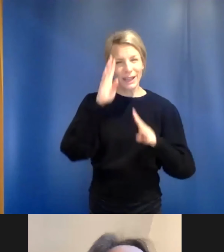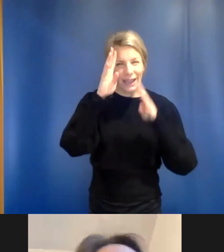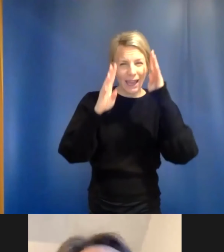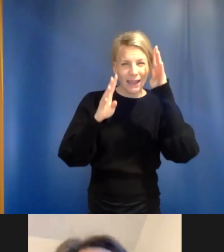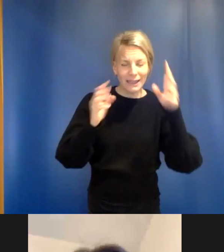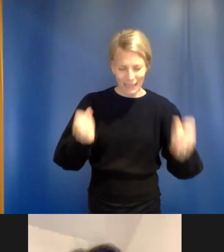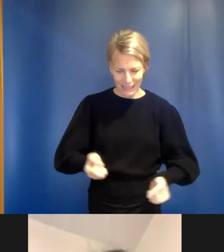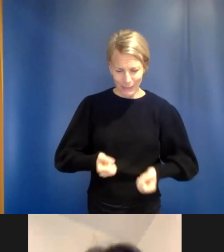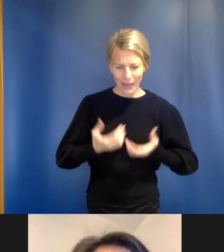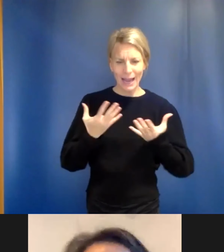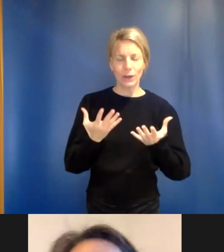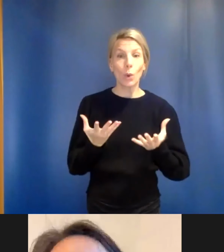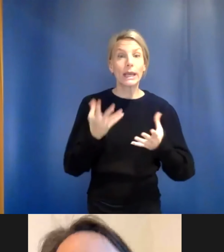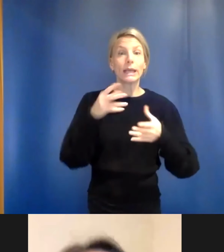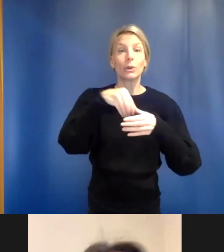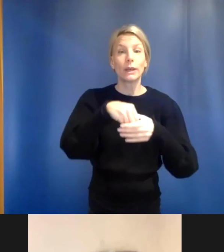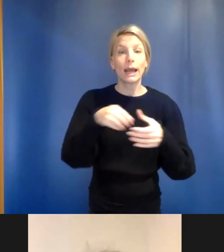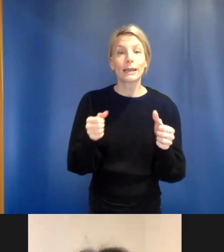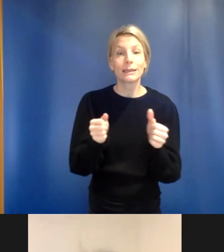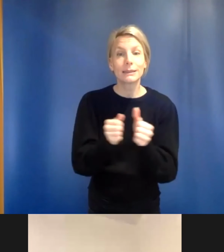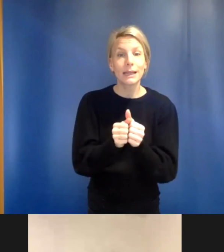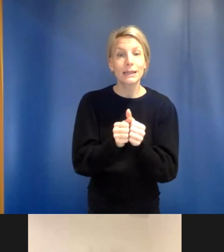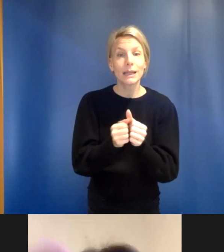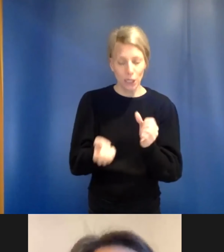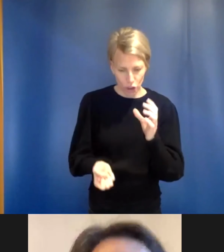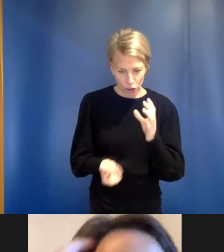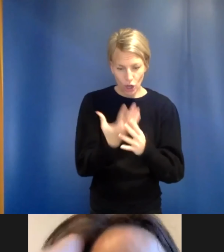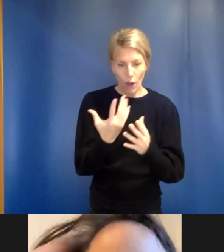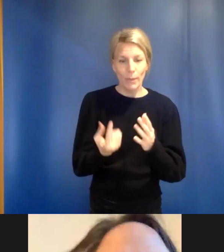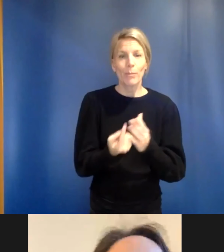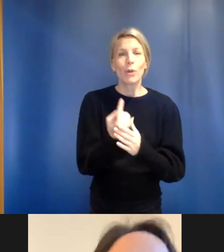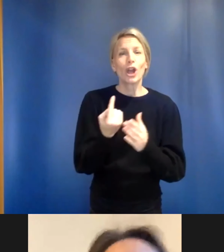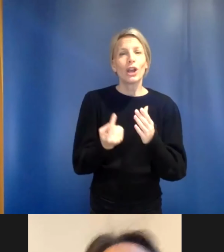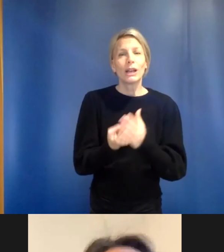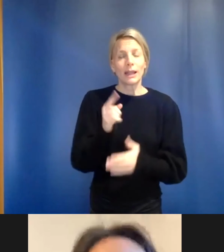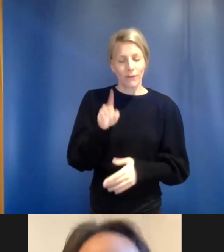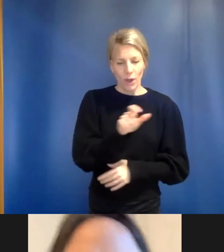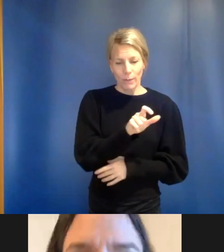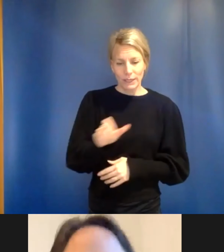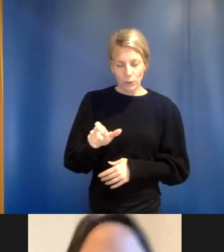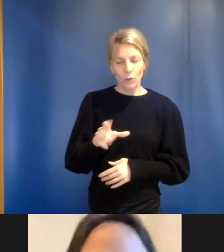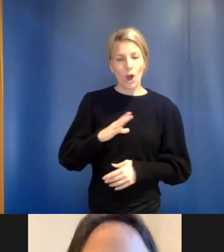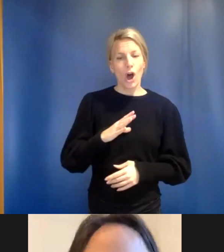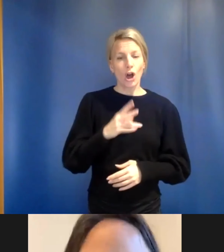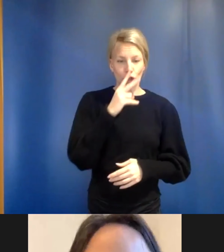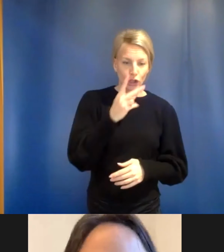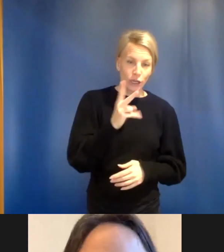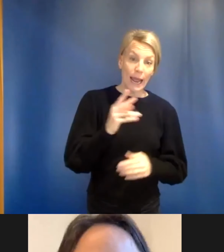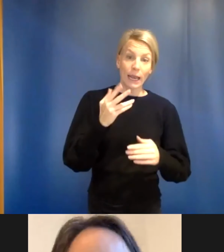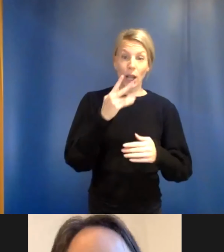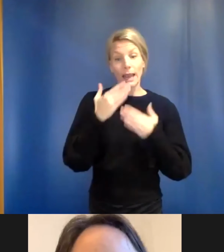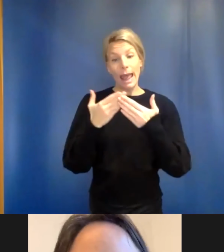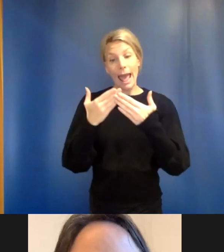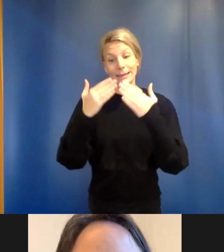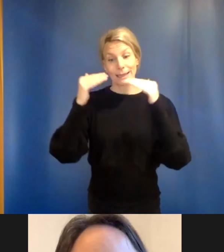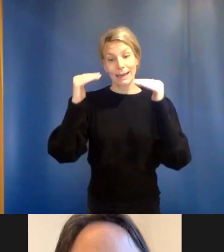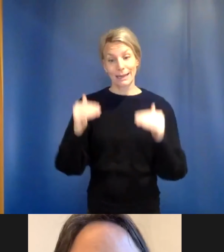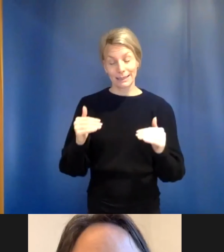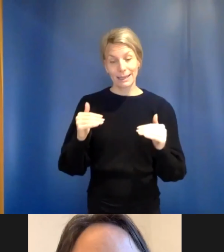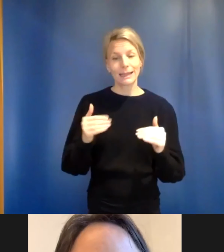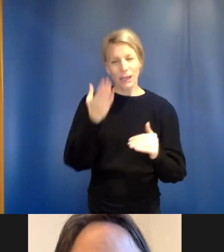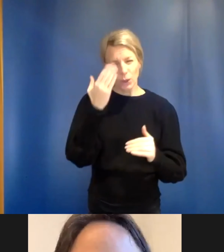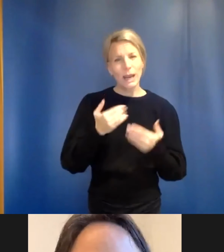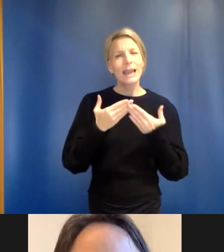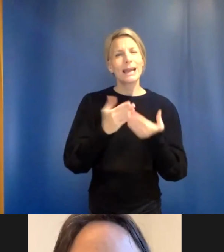inkluderande sätt skapar möjlighet för personer med syn eller läsnedsättning att läsa på sina villkor.